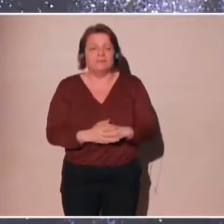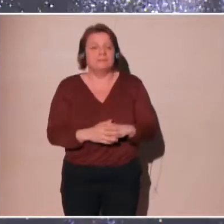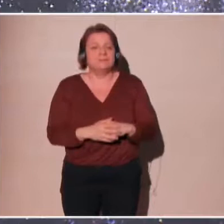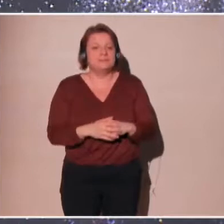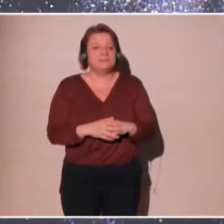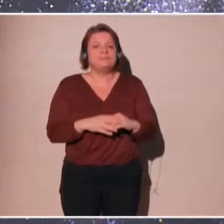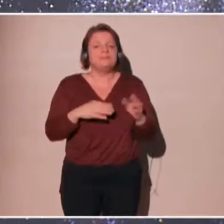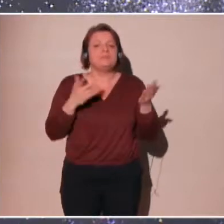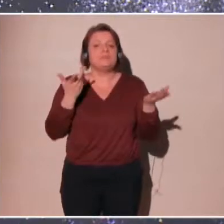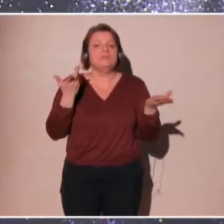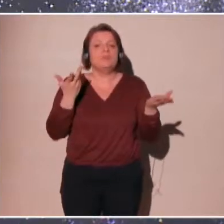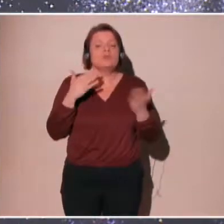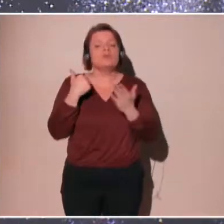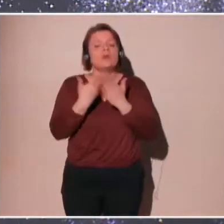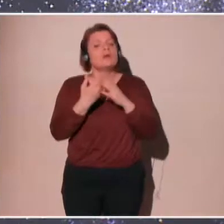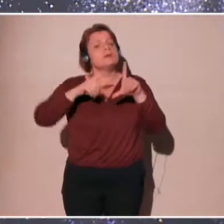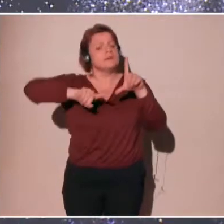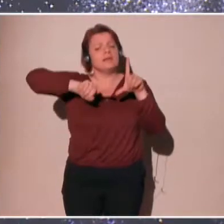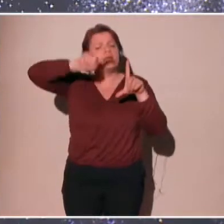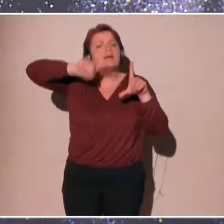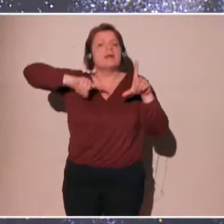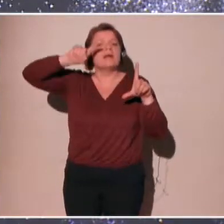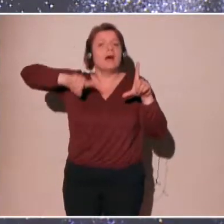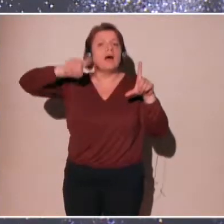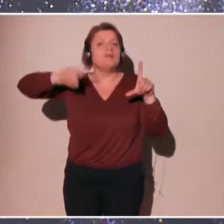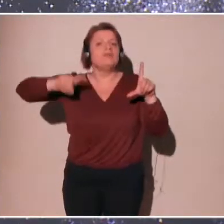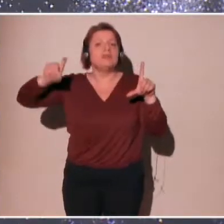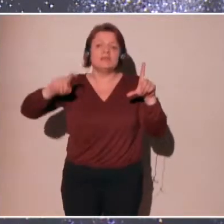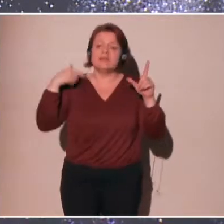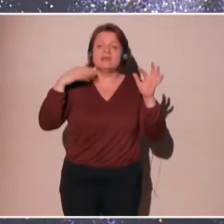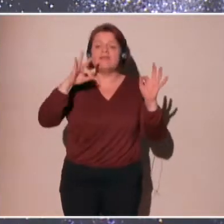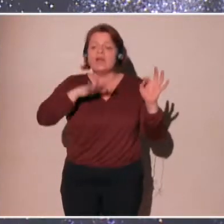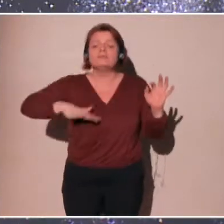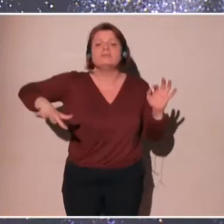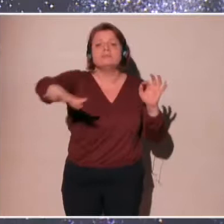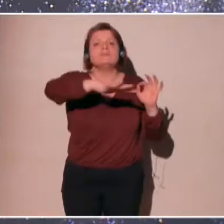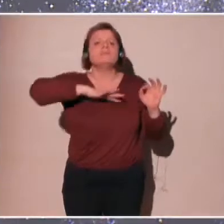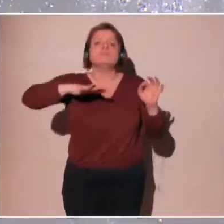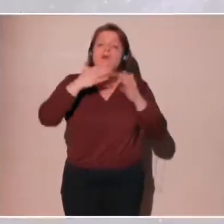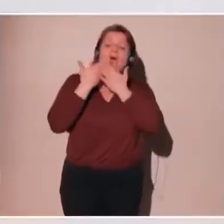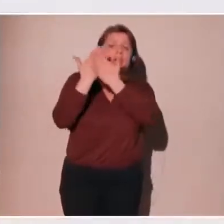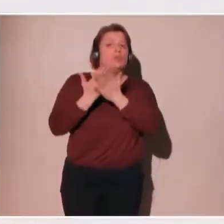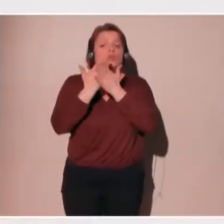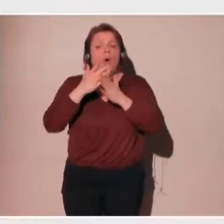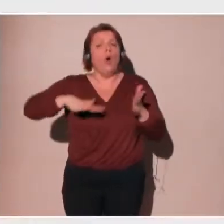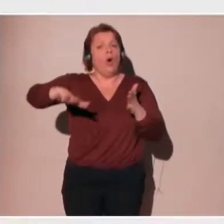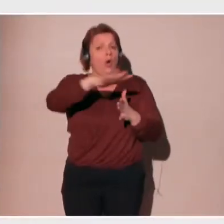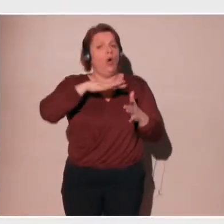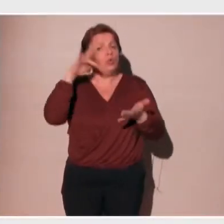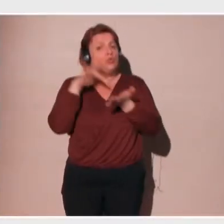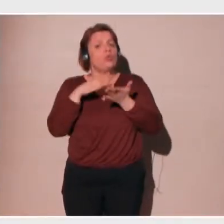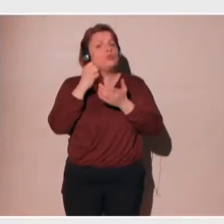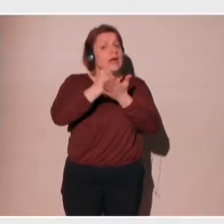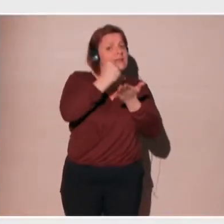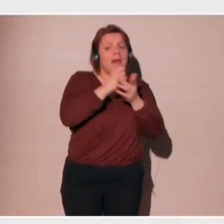Alors voilà un graphique de la répartition d'un demi-million d'étudiants qui ont passé le même examen que le robot